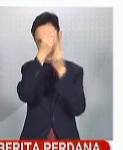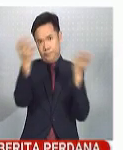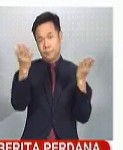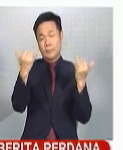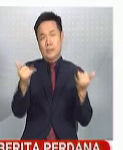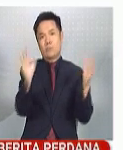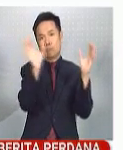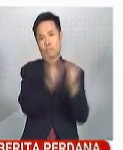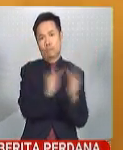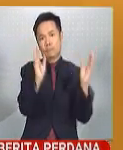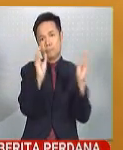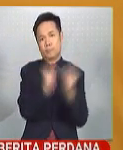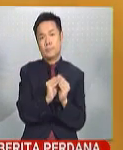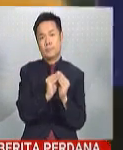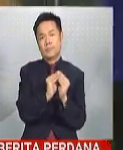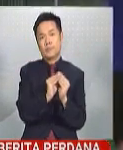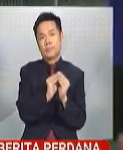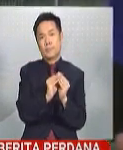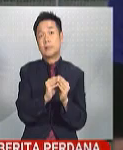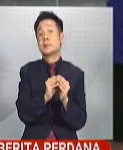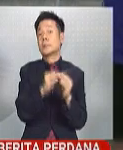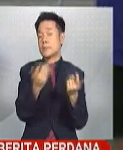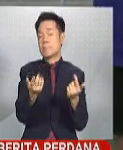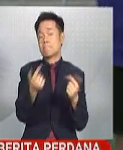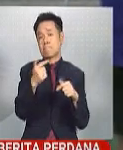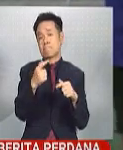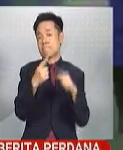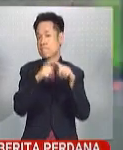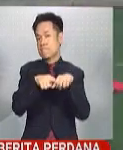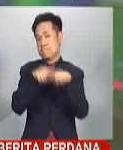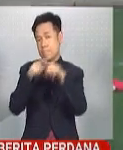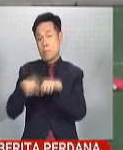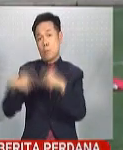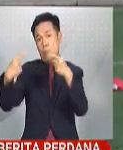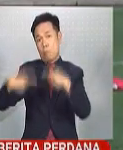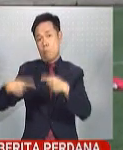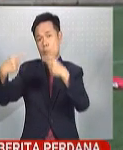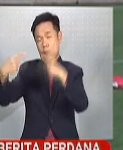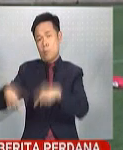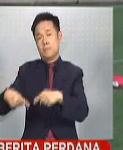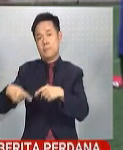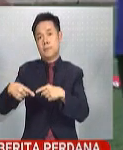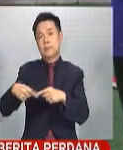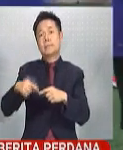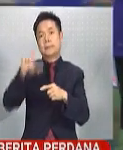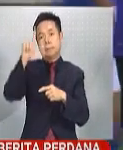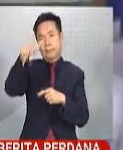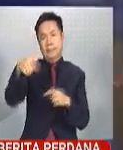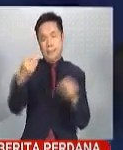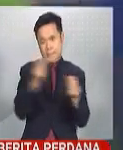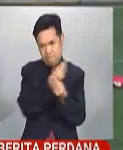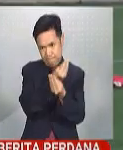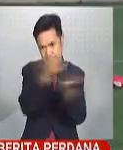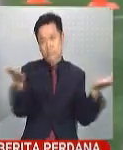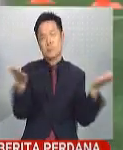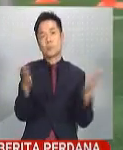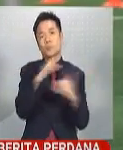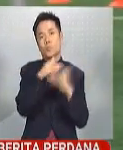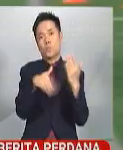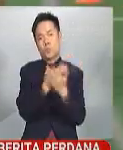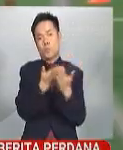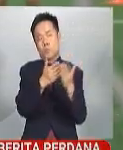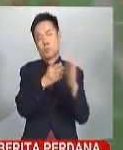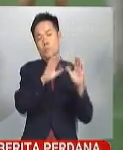perbincangan lanjut berhubung status perlawanan yang ditangguhkan itu sebelum memaklumkan kepada ahli gabungan yang terlibat. Bagi